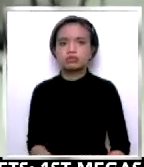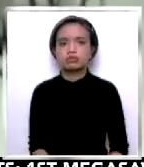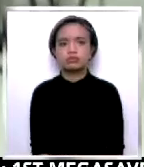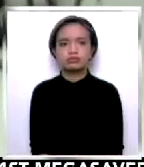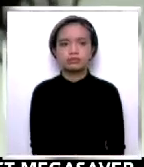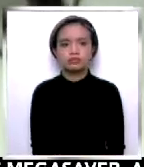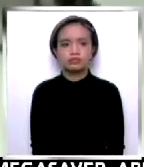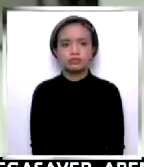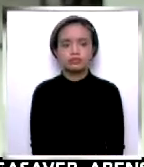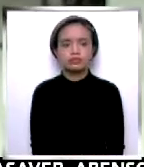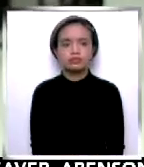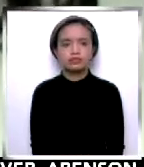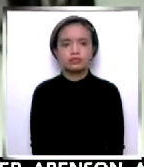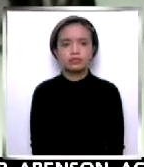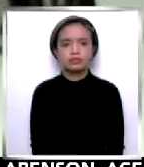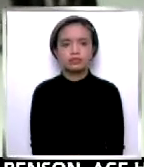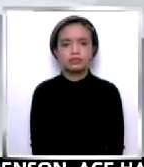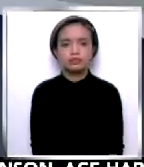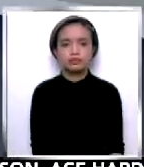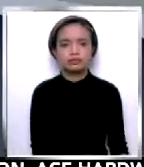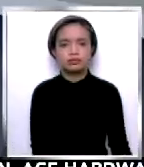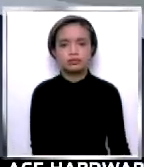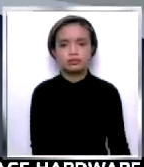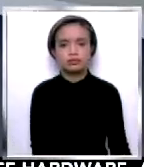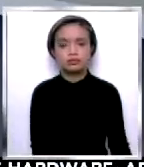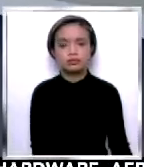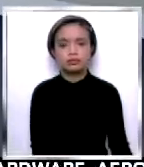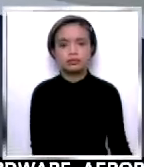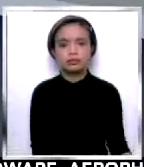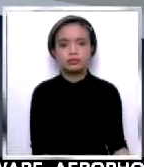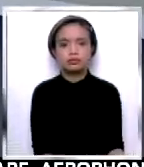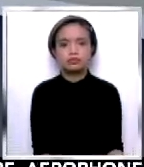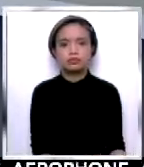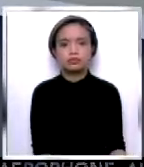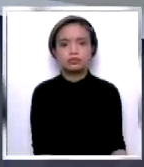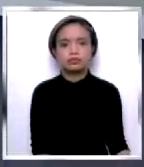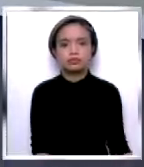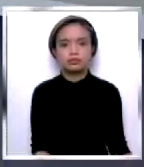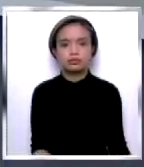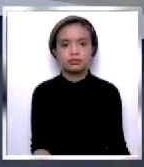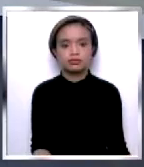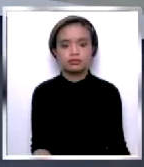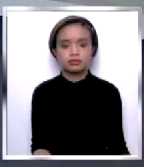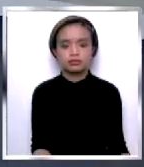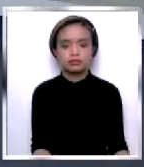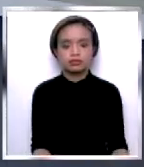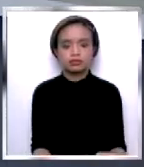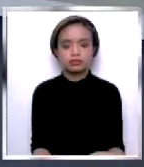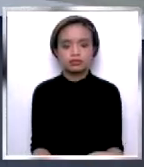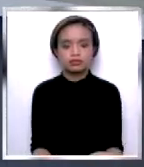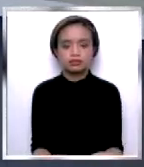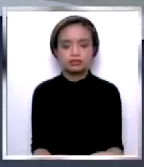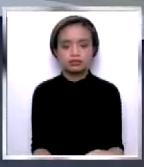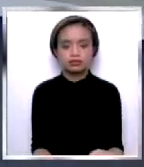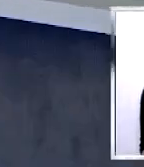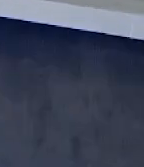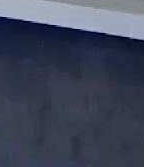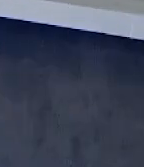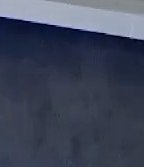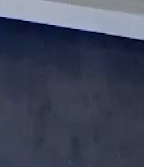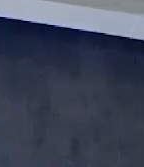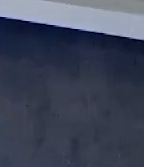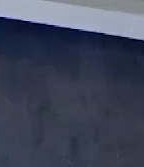Joseph Morong, nakatutok 24 Oras. Sa kabila ng bilis ng pagmahal ng bilihin o inflation, tumaas pa